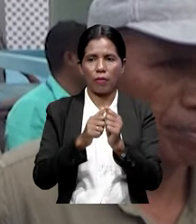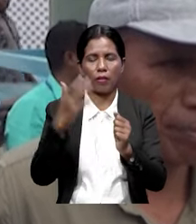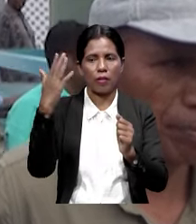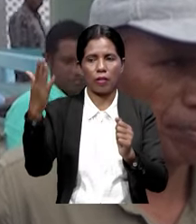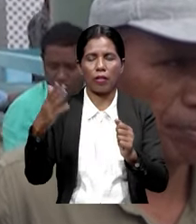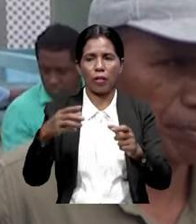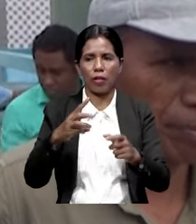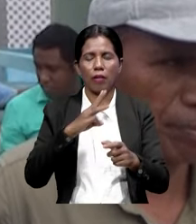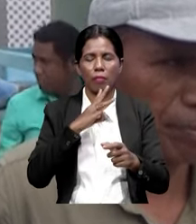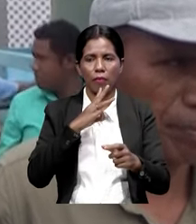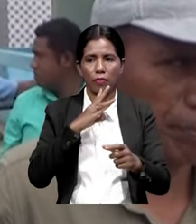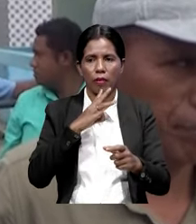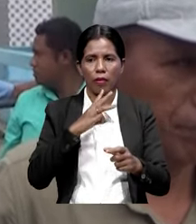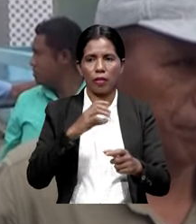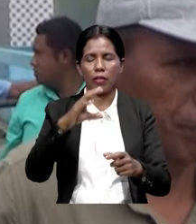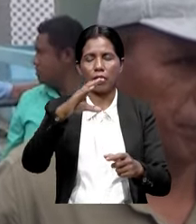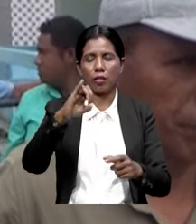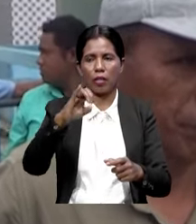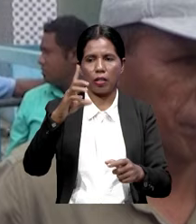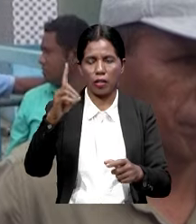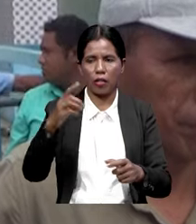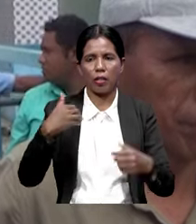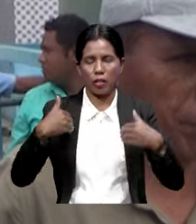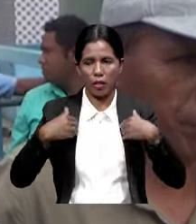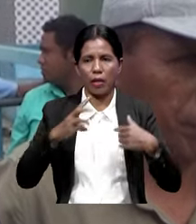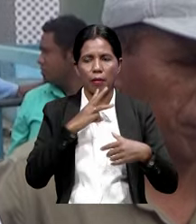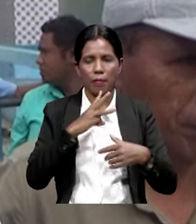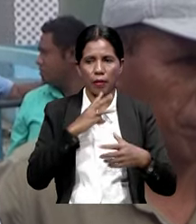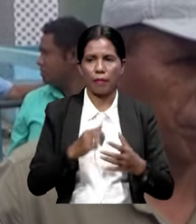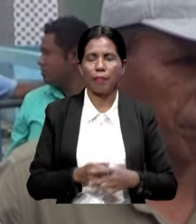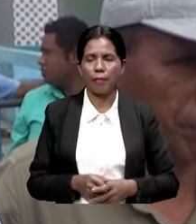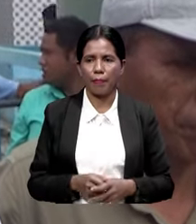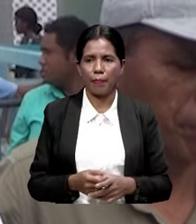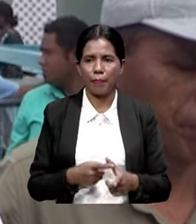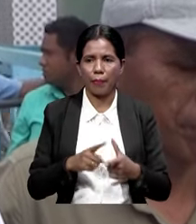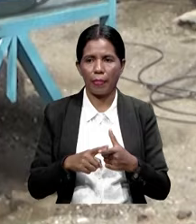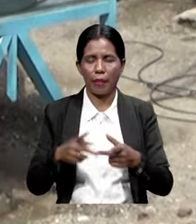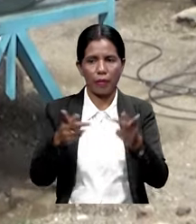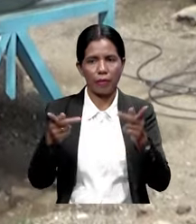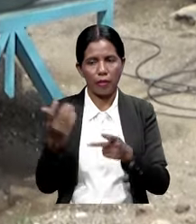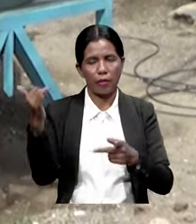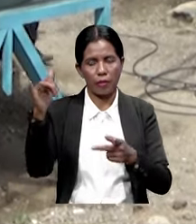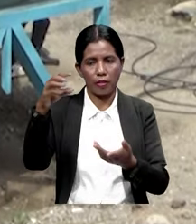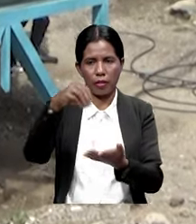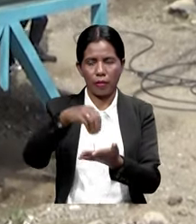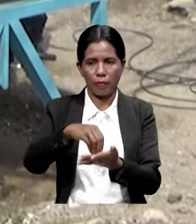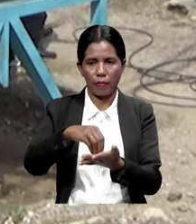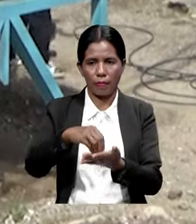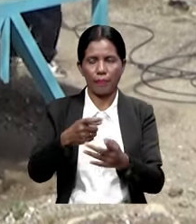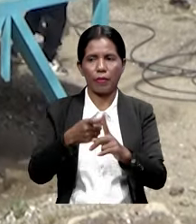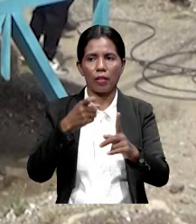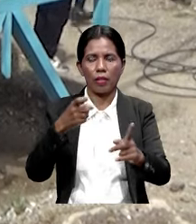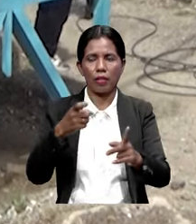kampau ise ID nia na ban i be i se parte ne ba se hal konsentrasaun parte o se